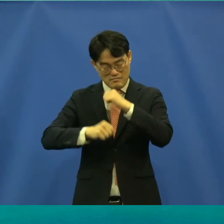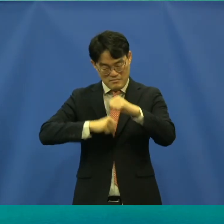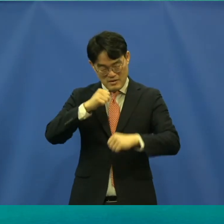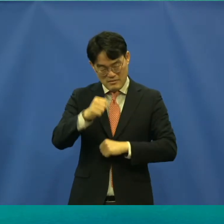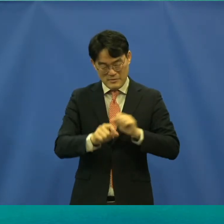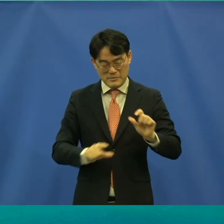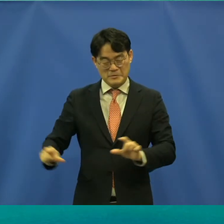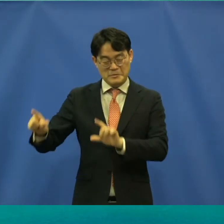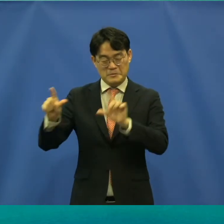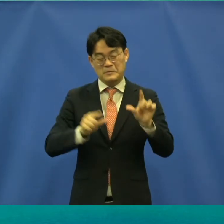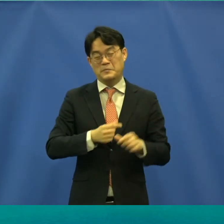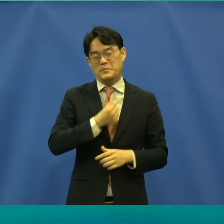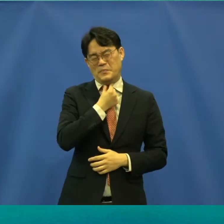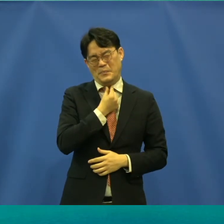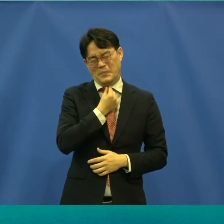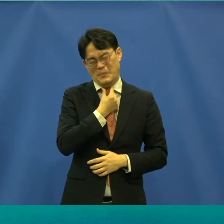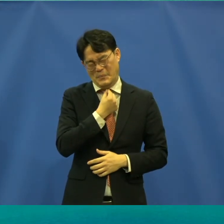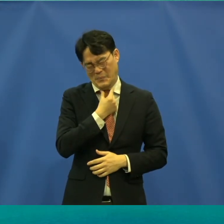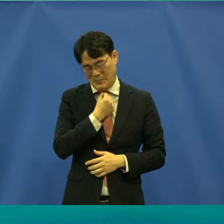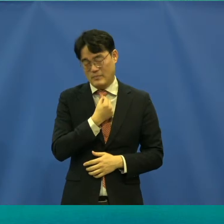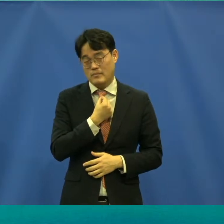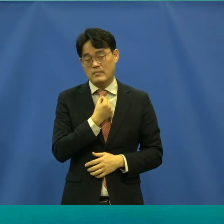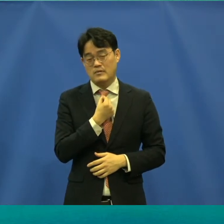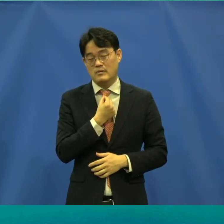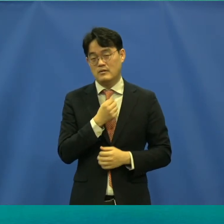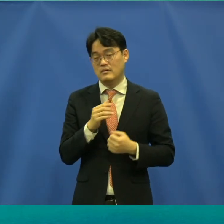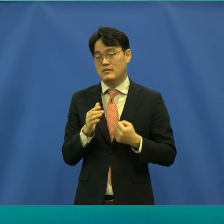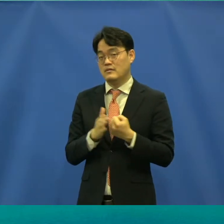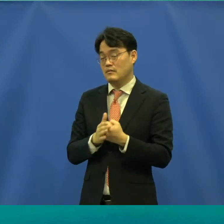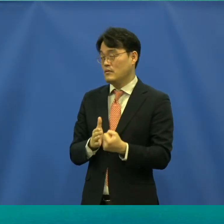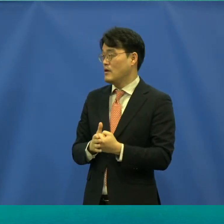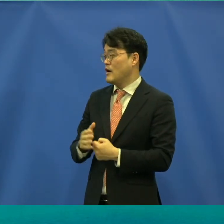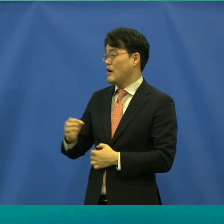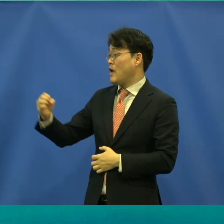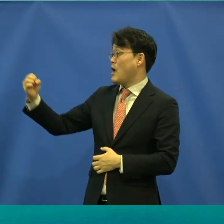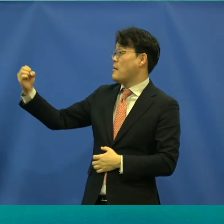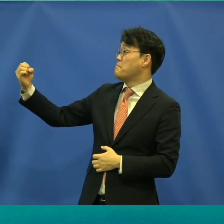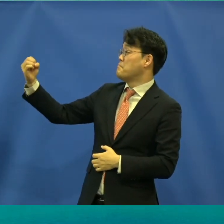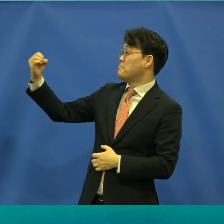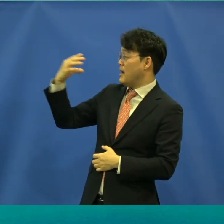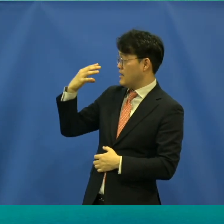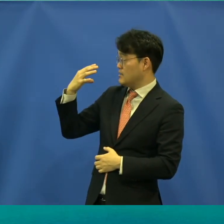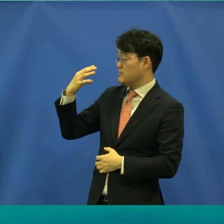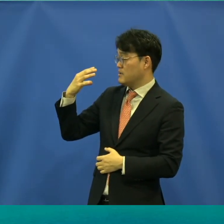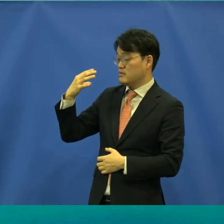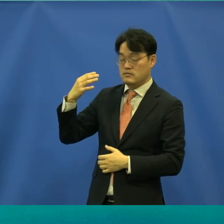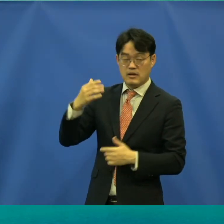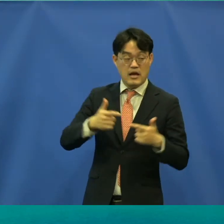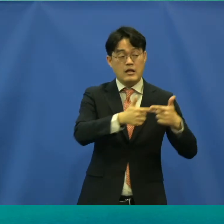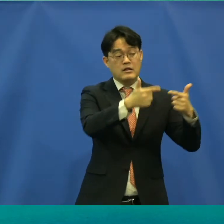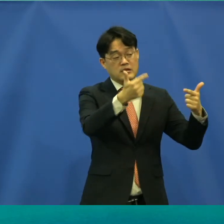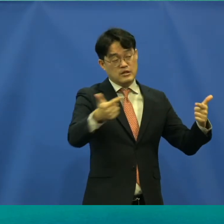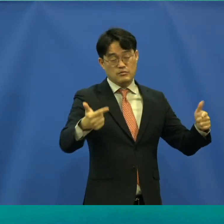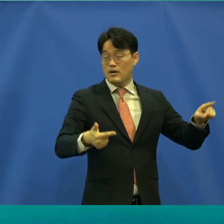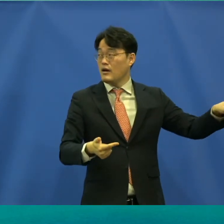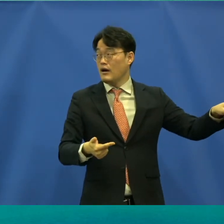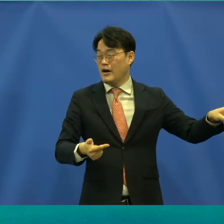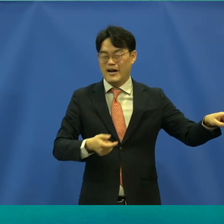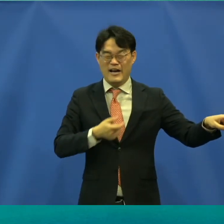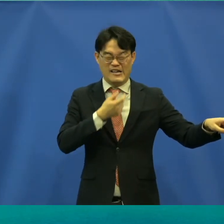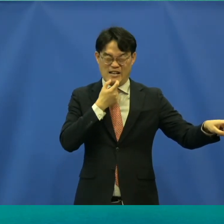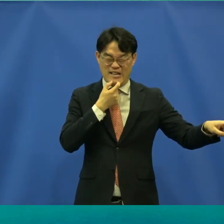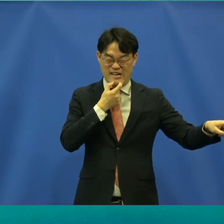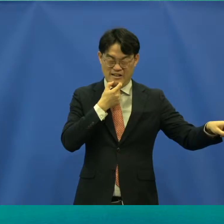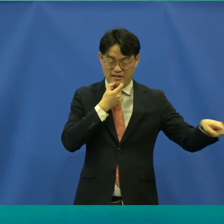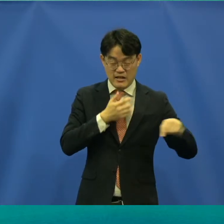욕망, 그래서 기어이 말씀하셨던 그 니느웨를 우리는 끊임없이 지워버리고 내 길을 가고자